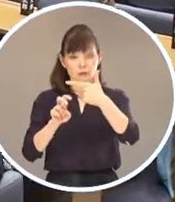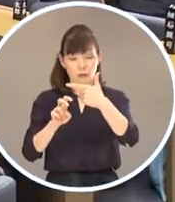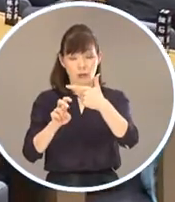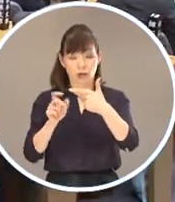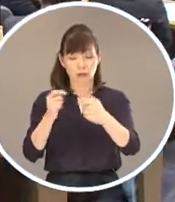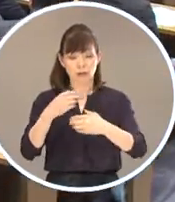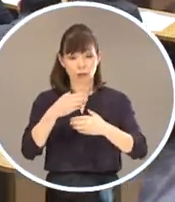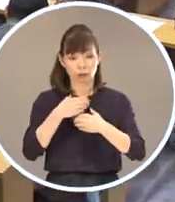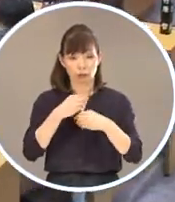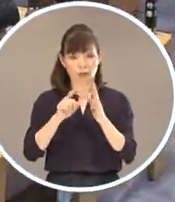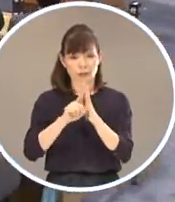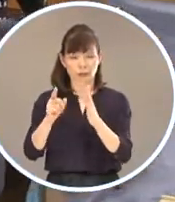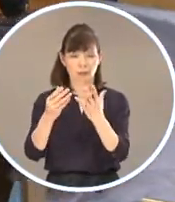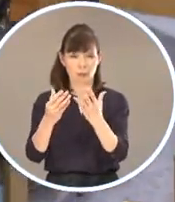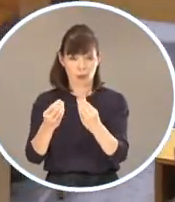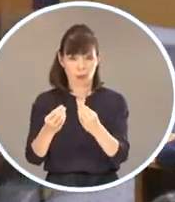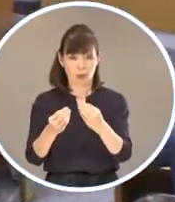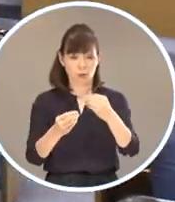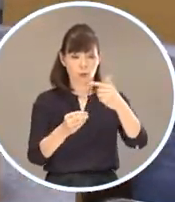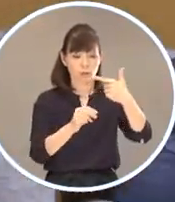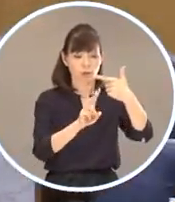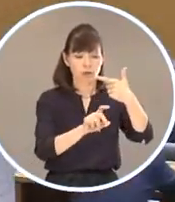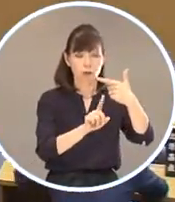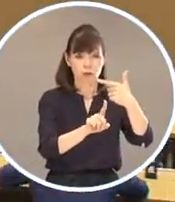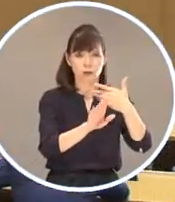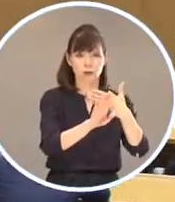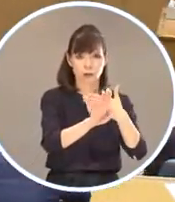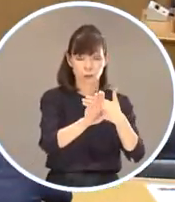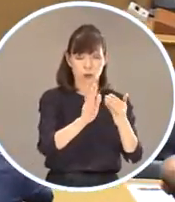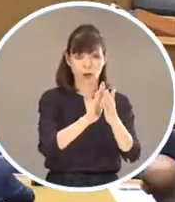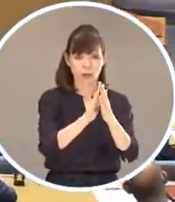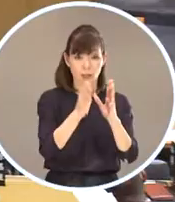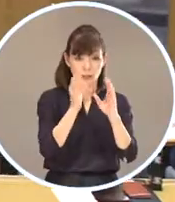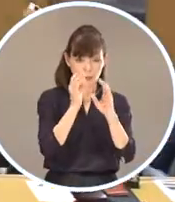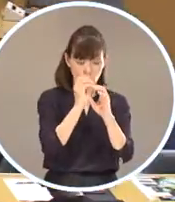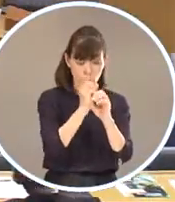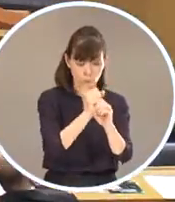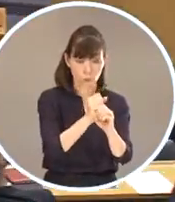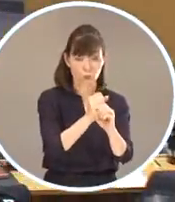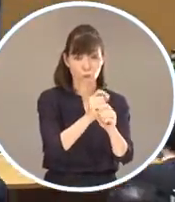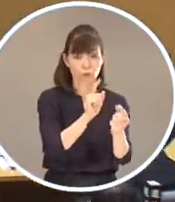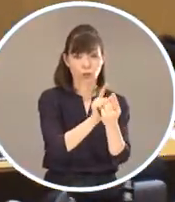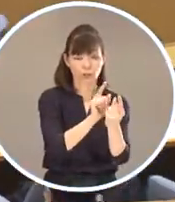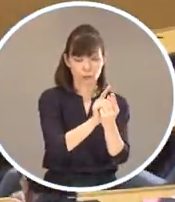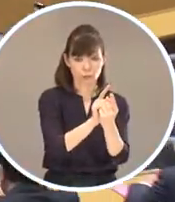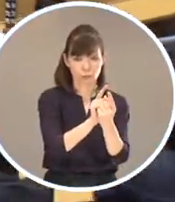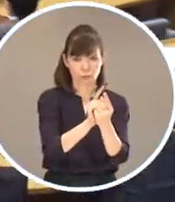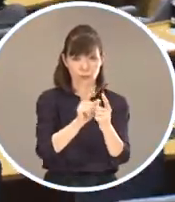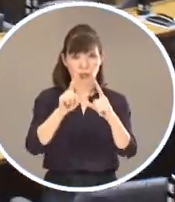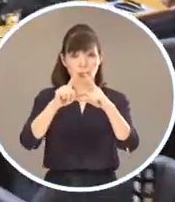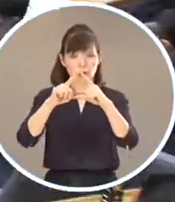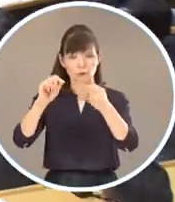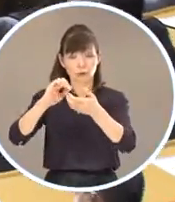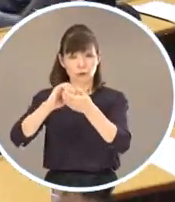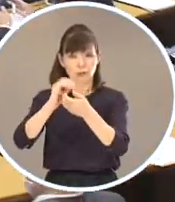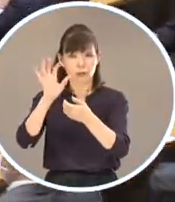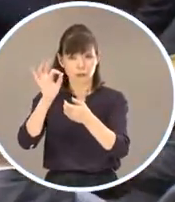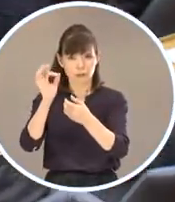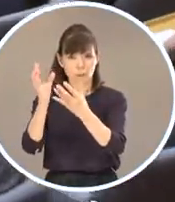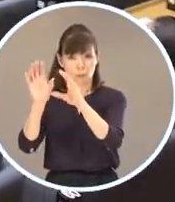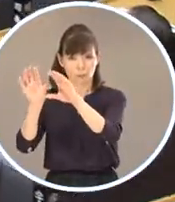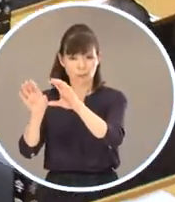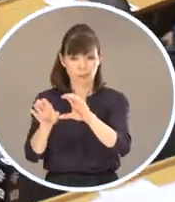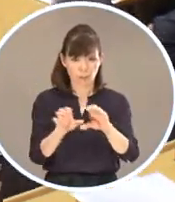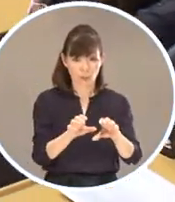宣言は解除され、21日以降は県独自の集中対策として 国の設定単価から5000円下げることな